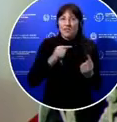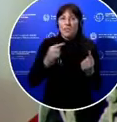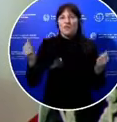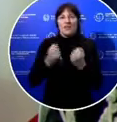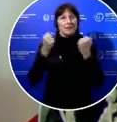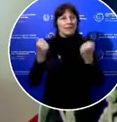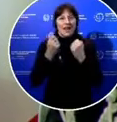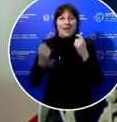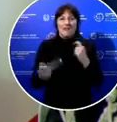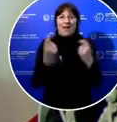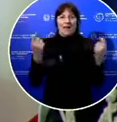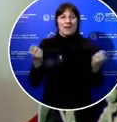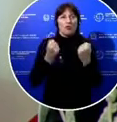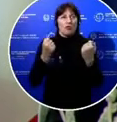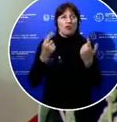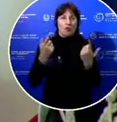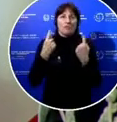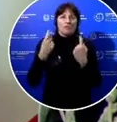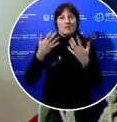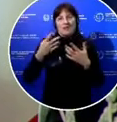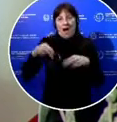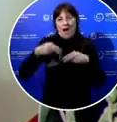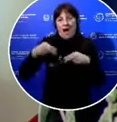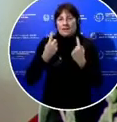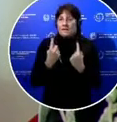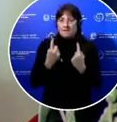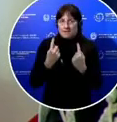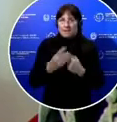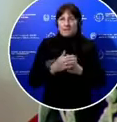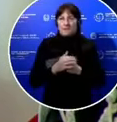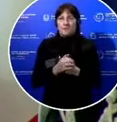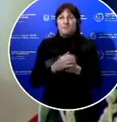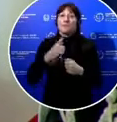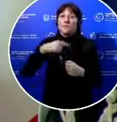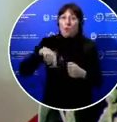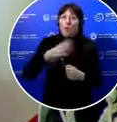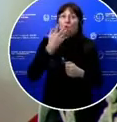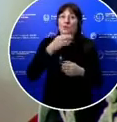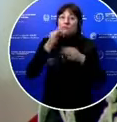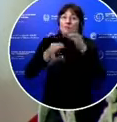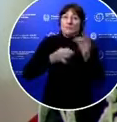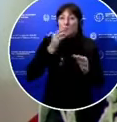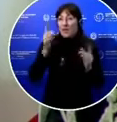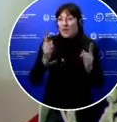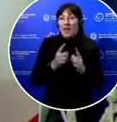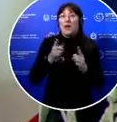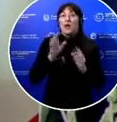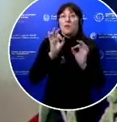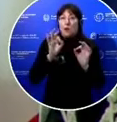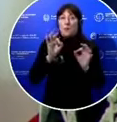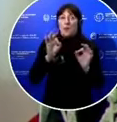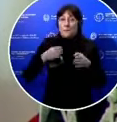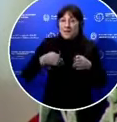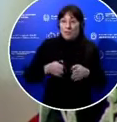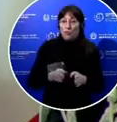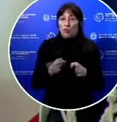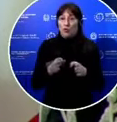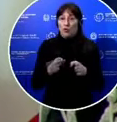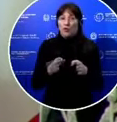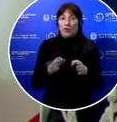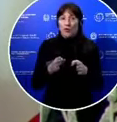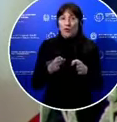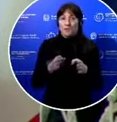atteso. Vorrei soffermarmi proprio sul percorso che abbiamo adottato, che abbiamo intrapreso insieme a tutti voi presenti